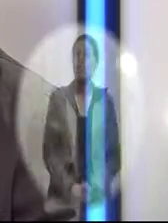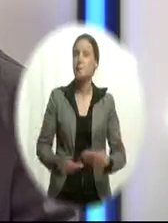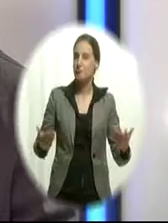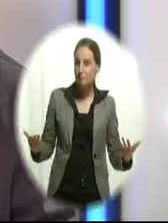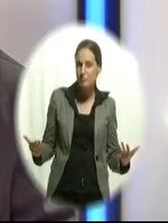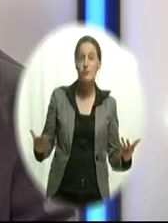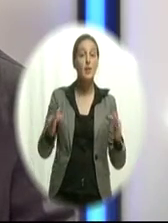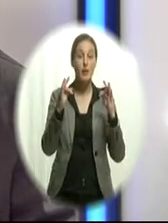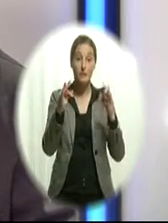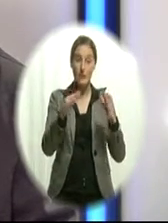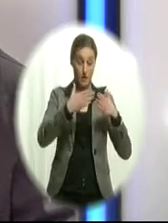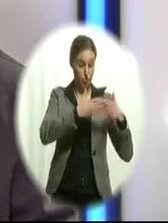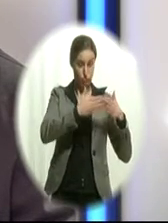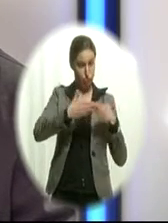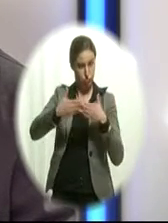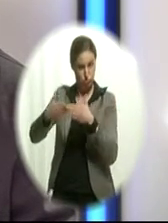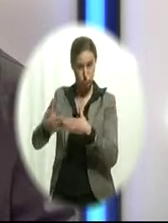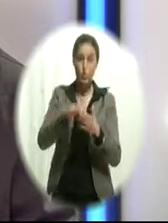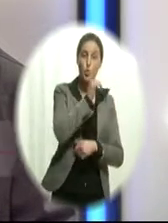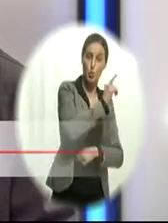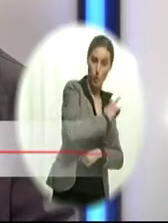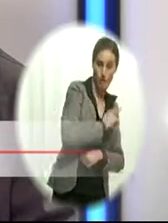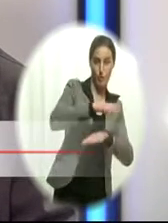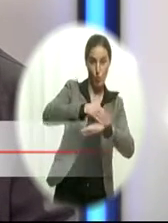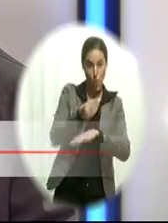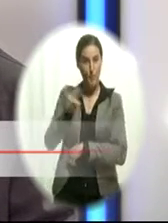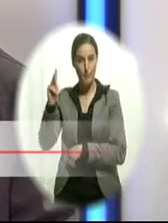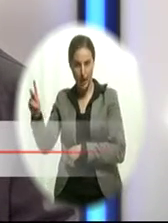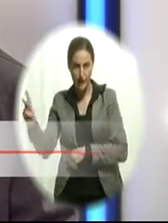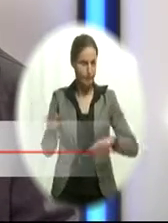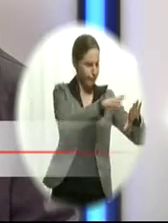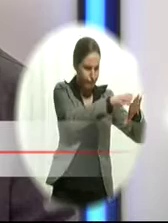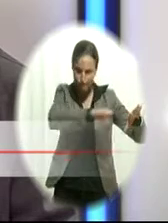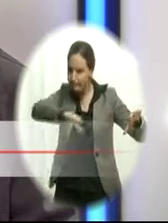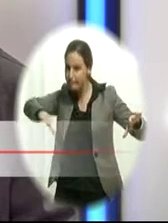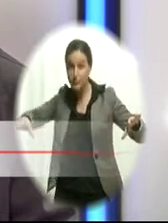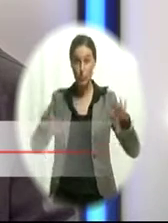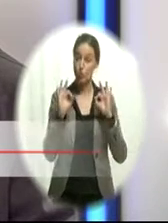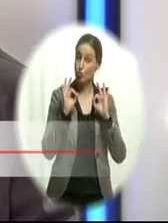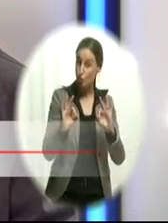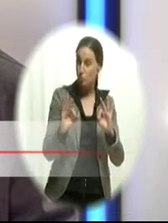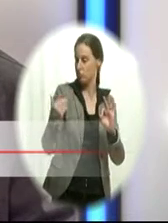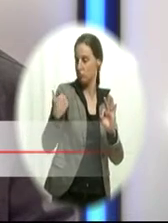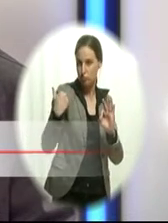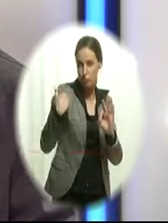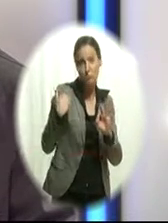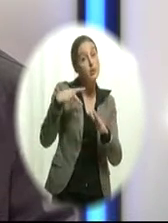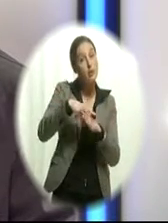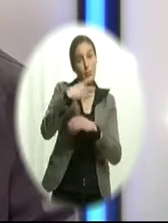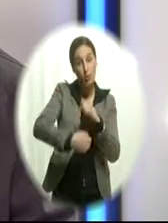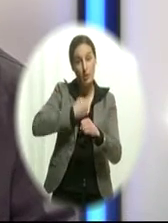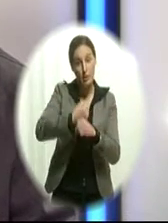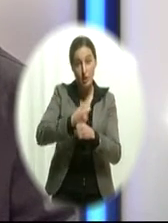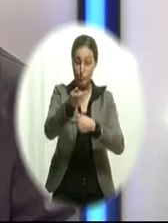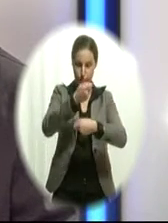L'ensemble portuaire Haropa regroupant le port du Havre, de Rouen et de Paris vient de publier en ce début d'année son bilan économique